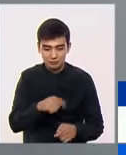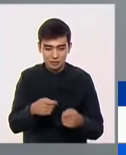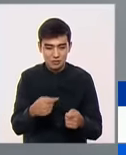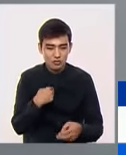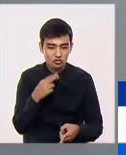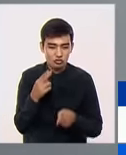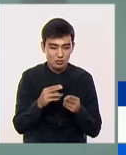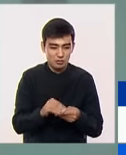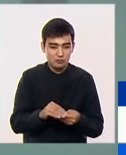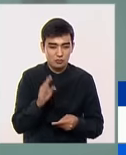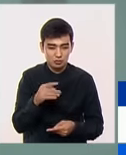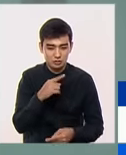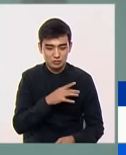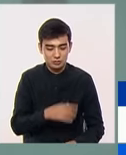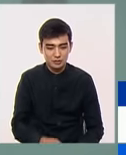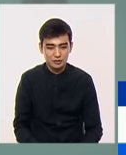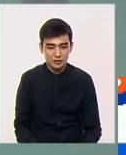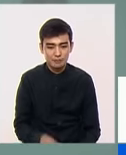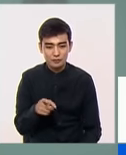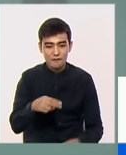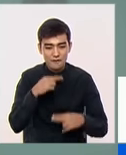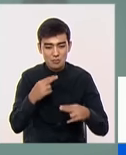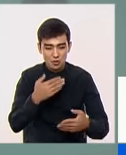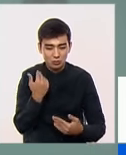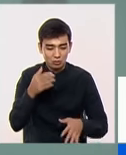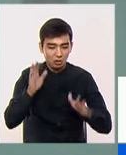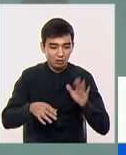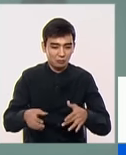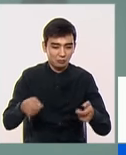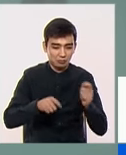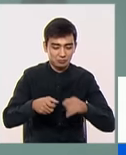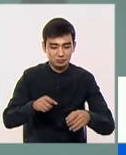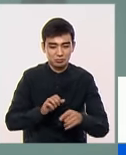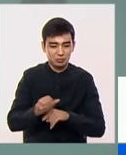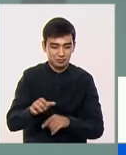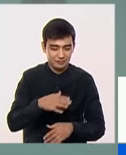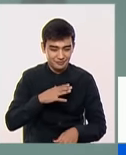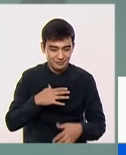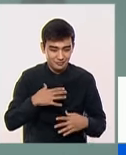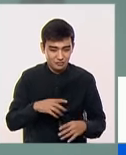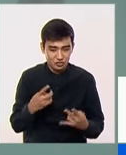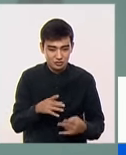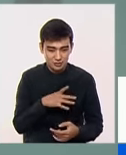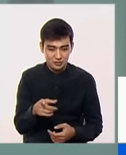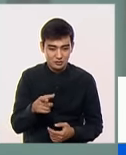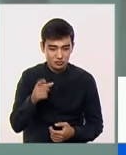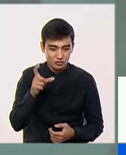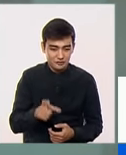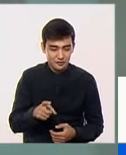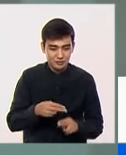приговор то его невнимательность и халатность вот этому чему-то что он не убедился на